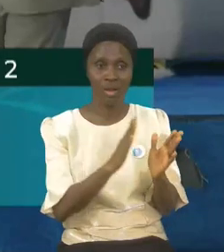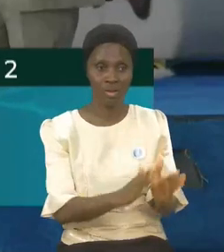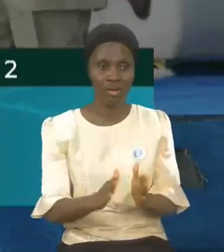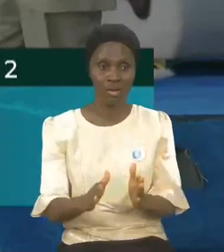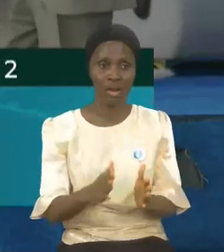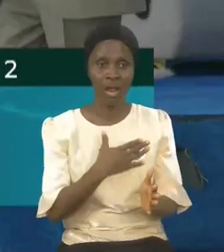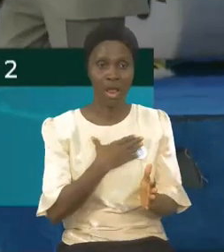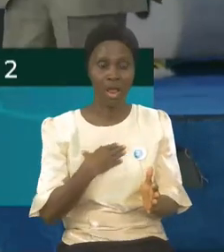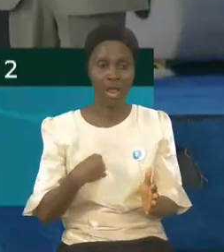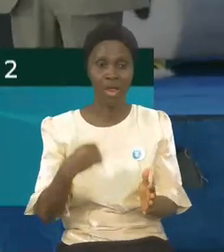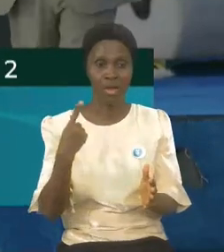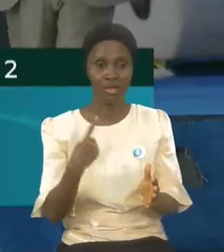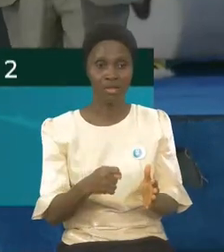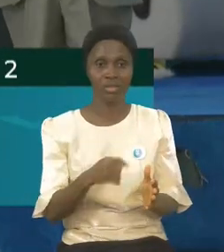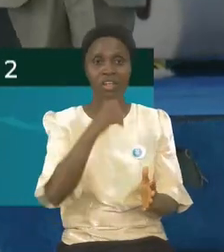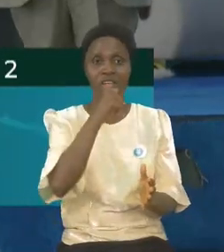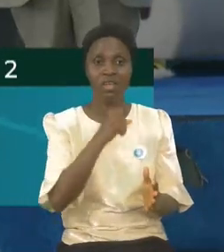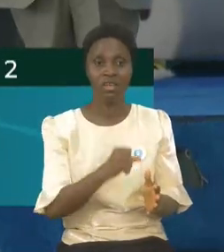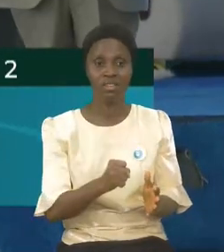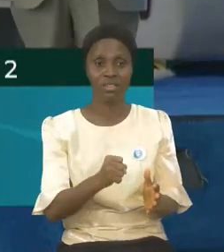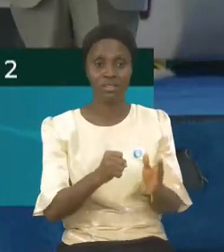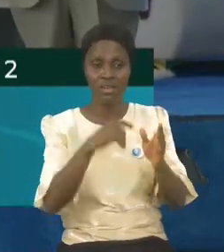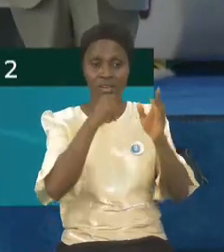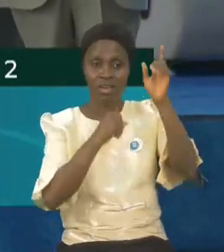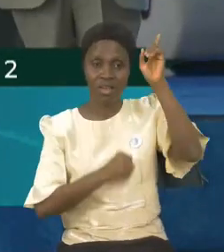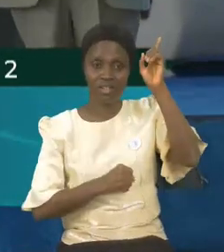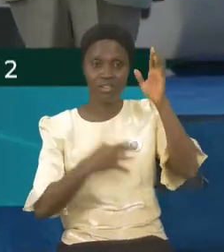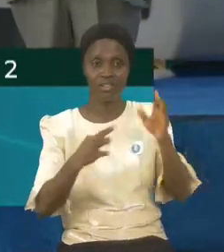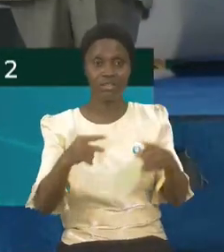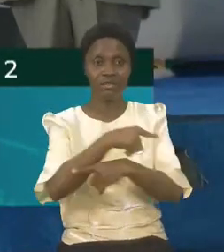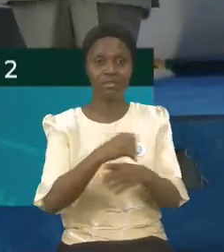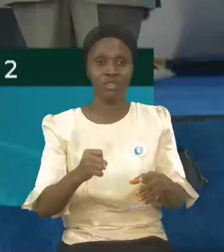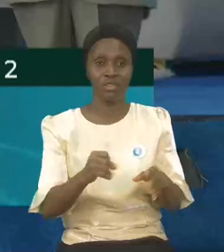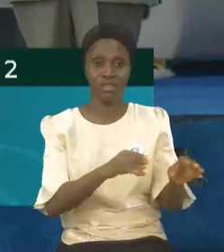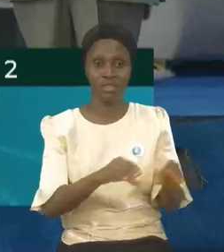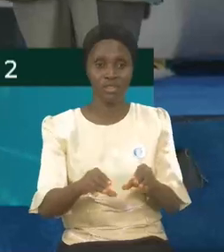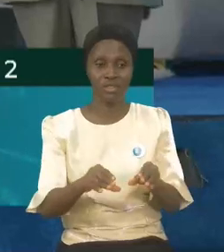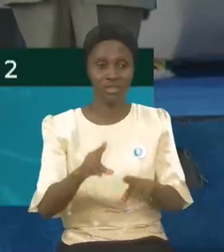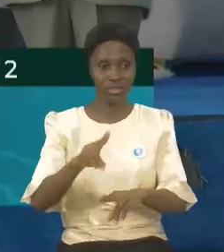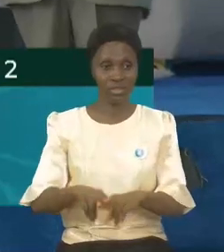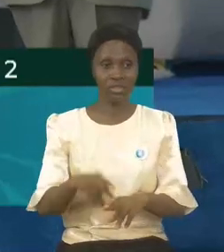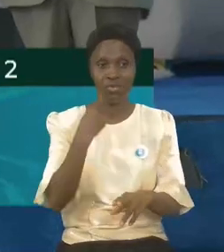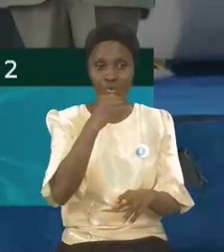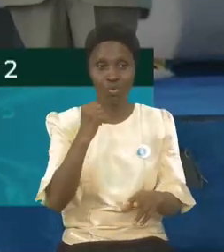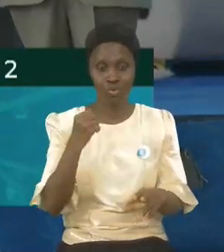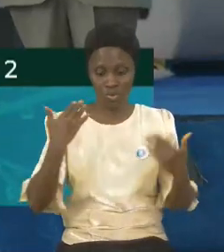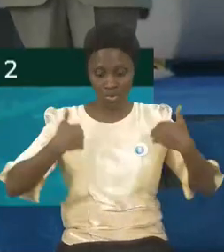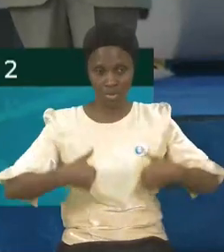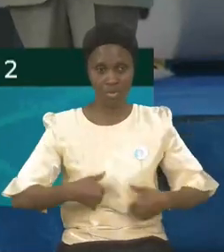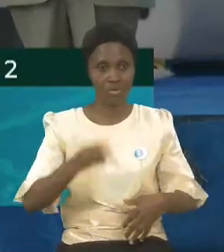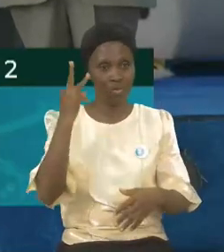Daniel 7, verset 9. Je regardais pendant que l'on plaçait des trônes, et l'ancien des jours